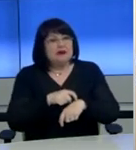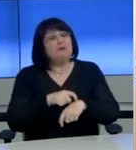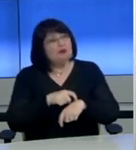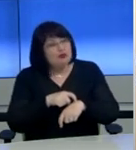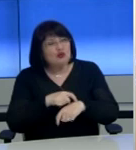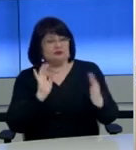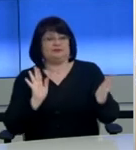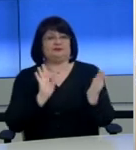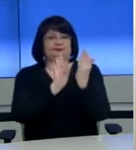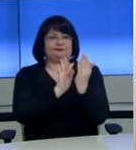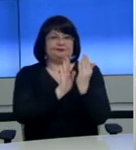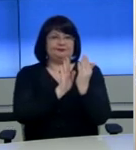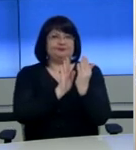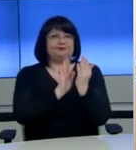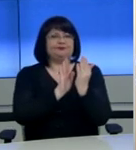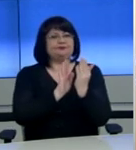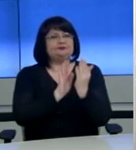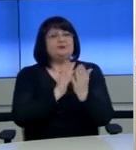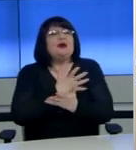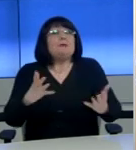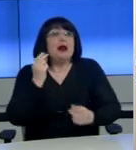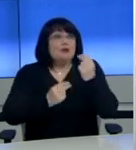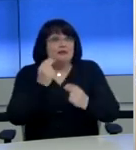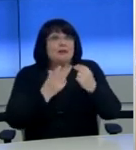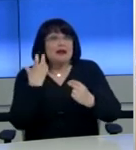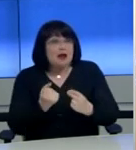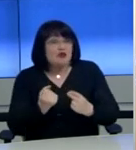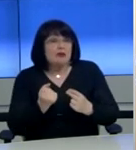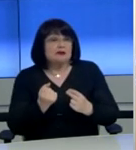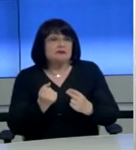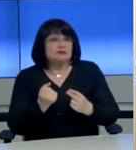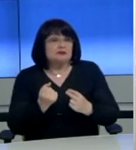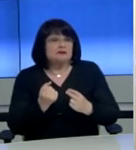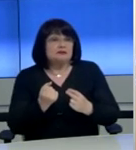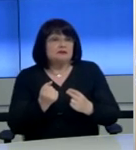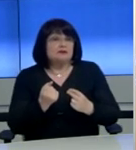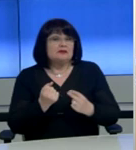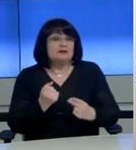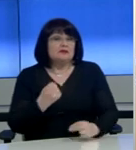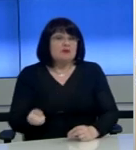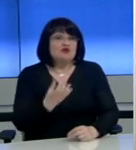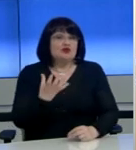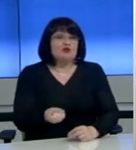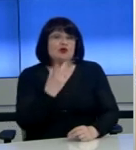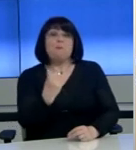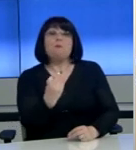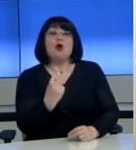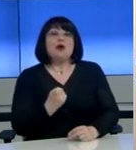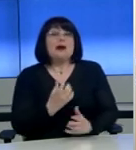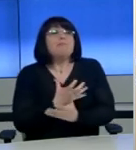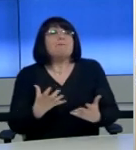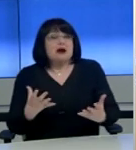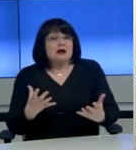βρισκόμαστε αντιμέτωποι με μεγάλα προβλήματα και με πολύ μεγάλες νέες προκλήσεις.